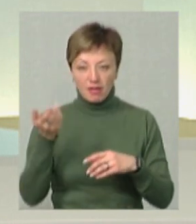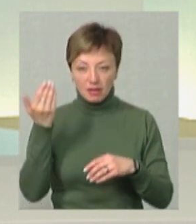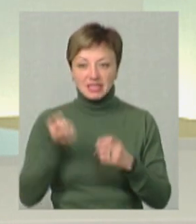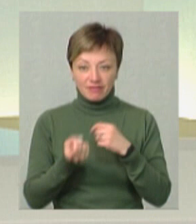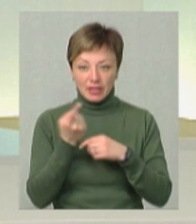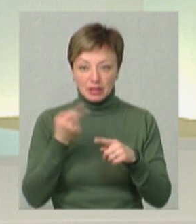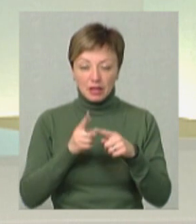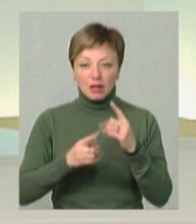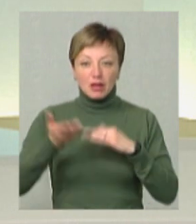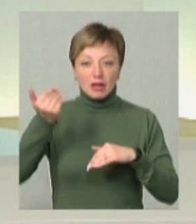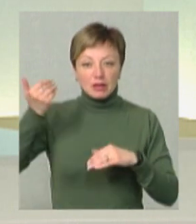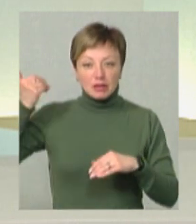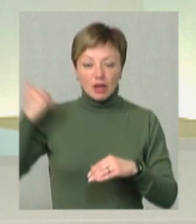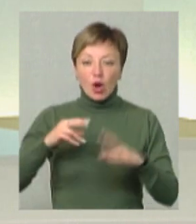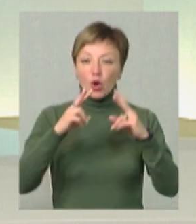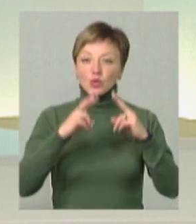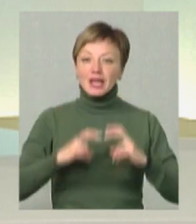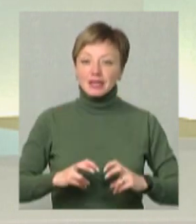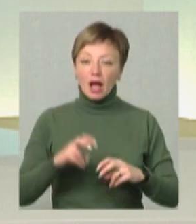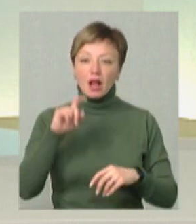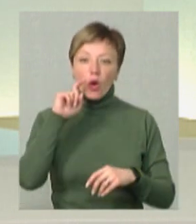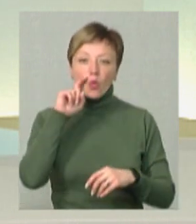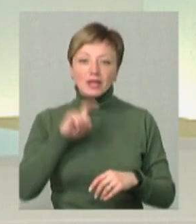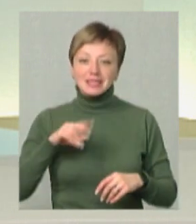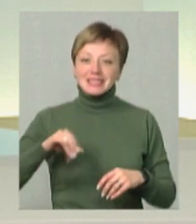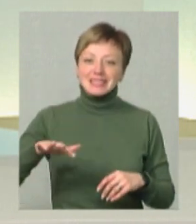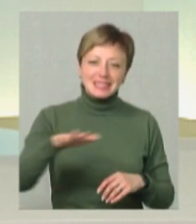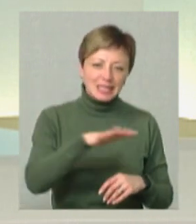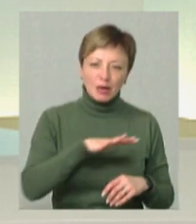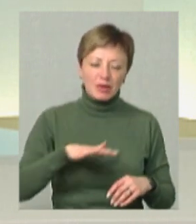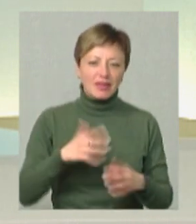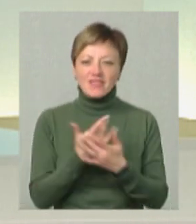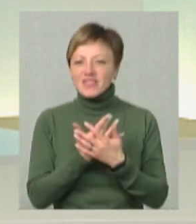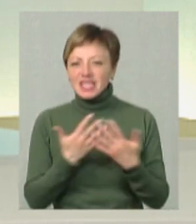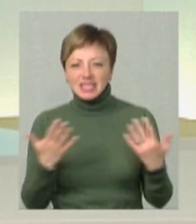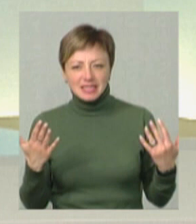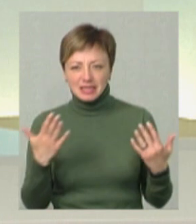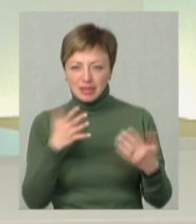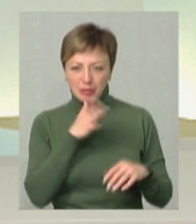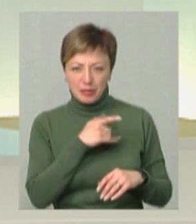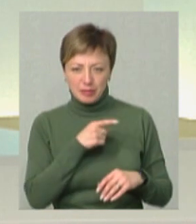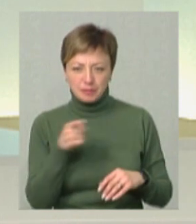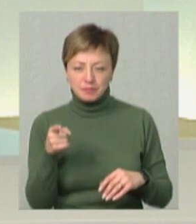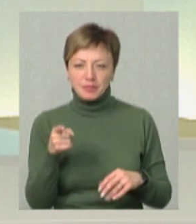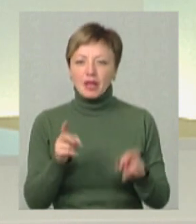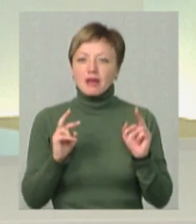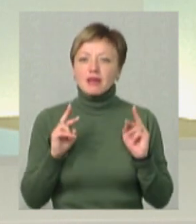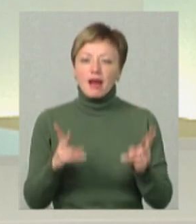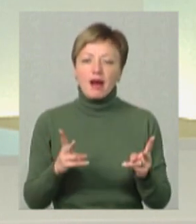споконвіку розглядала українські землі в різних їх іпостасях